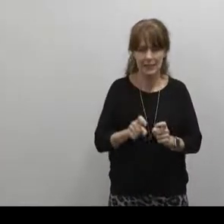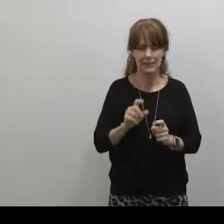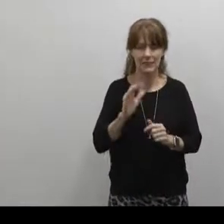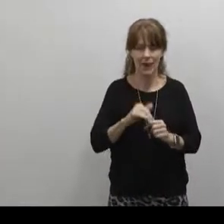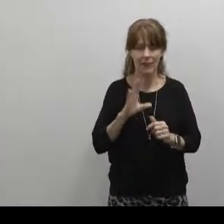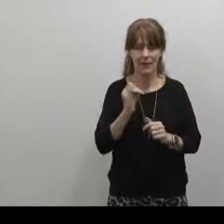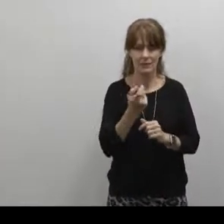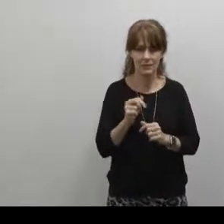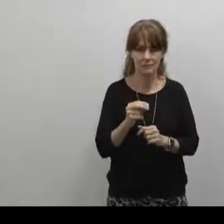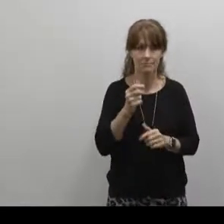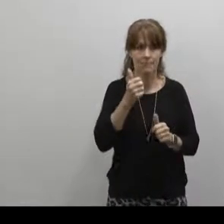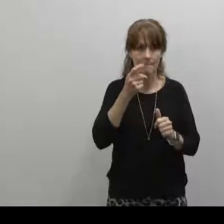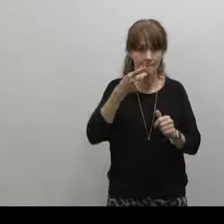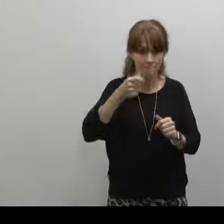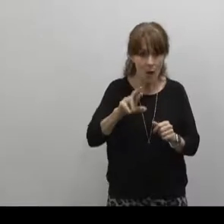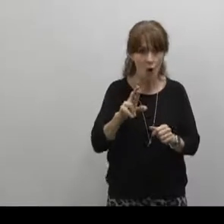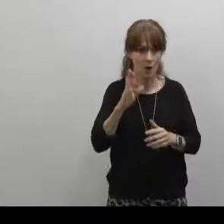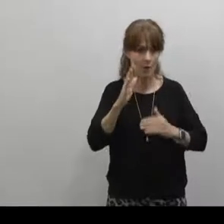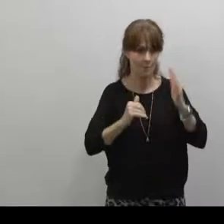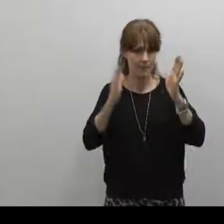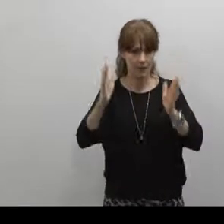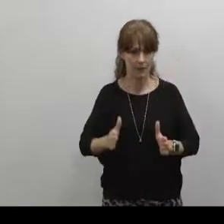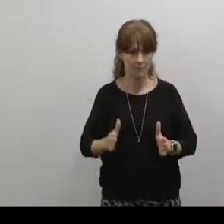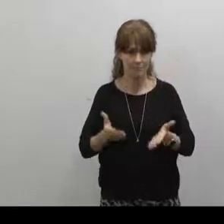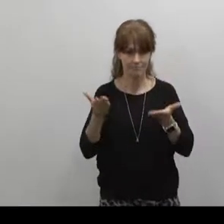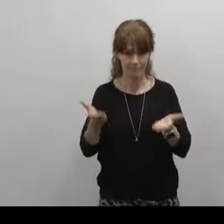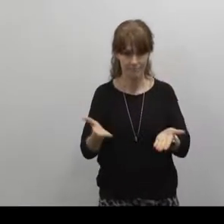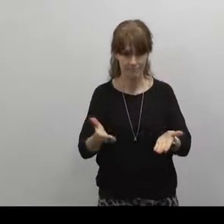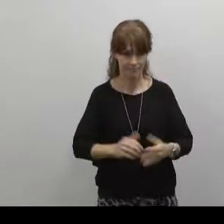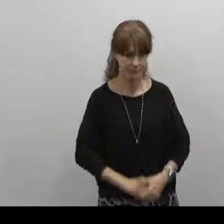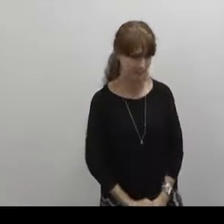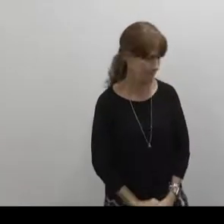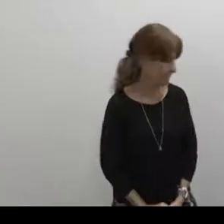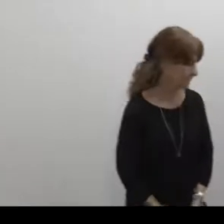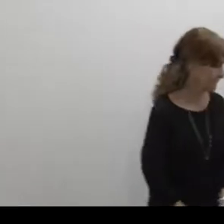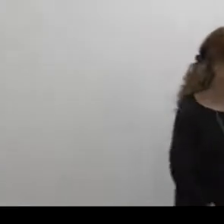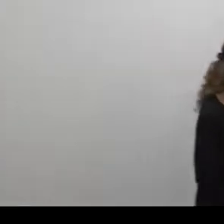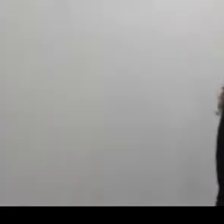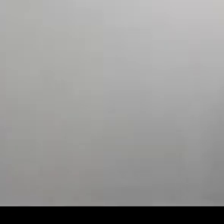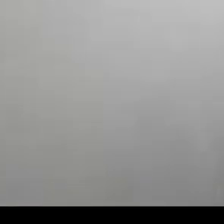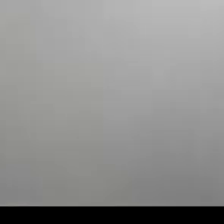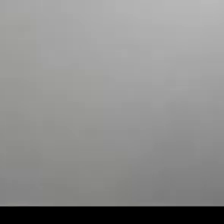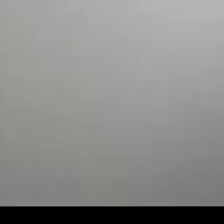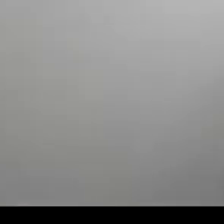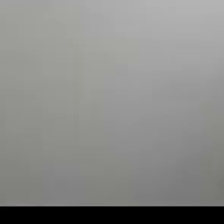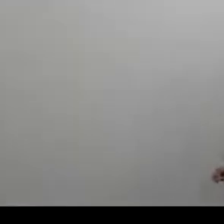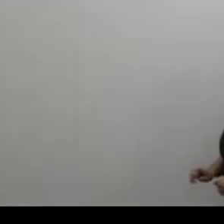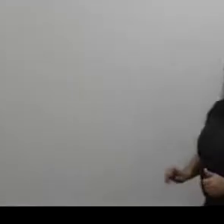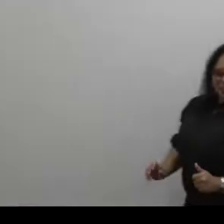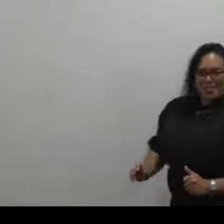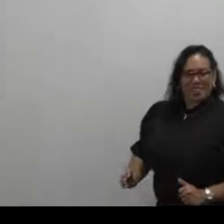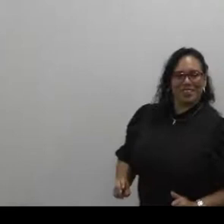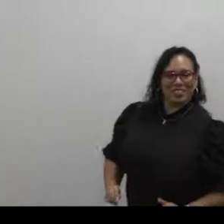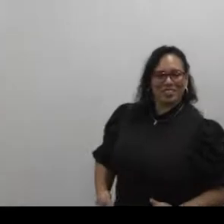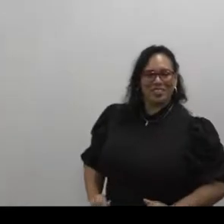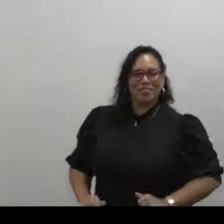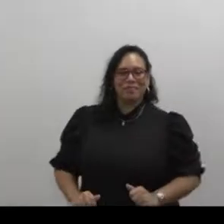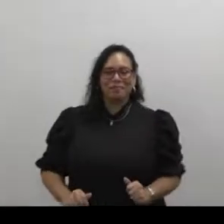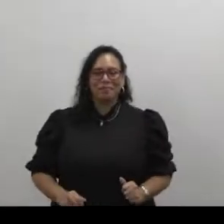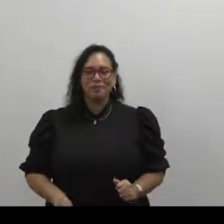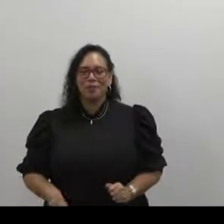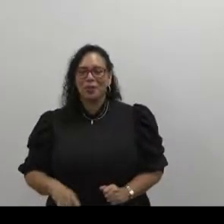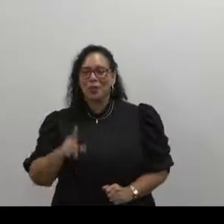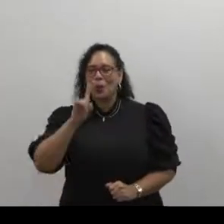dương thời những mấy ai bên bàn thật bằng hai ở chỉ ca chuyện lẽ để thật ra cả nu đập bay ở bàn châm ra ơn cài làm